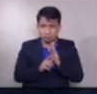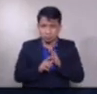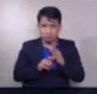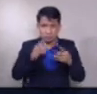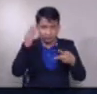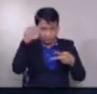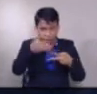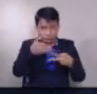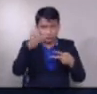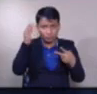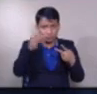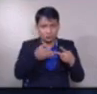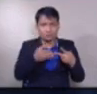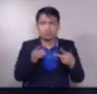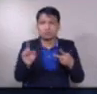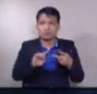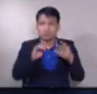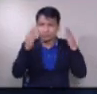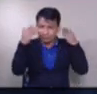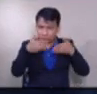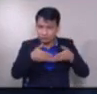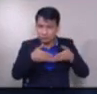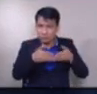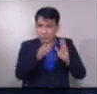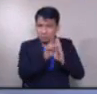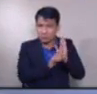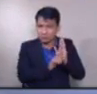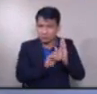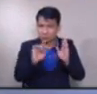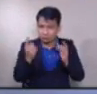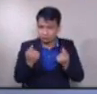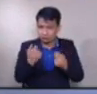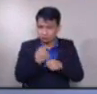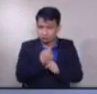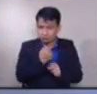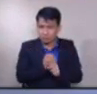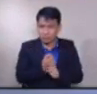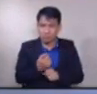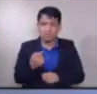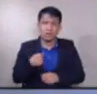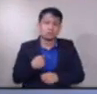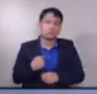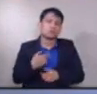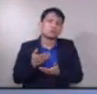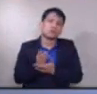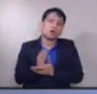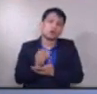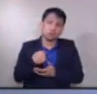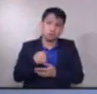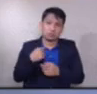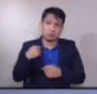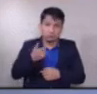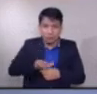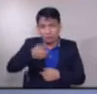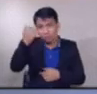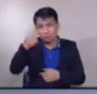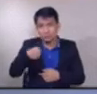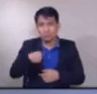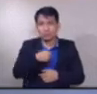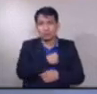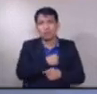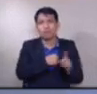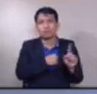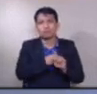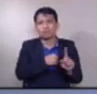ng prioridad kung mapunta ka sa Senado? Sana po kung bigyan ako ng karapatan at pribilehiyo, ito po ang